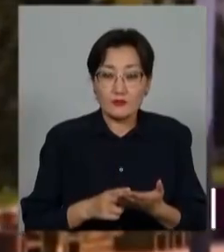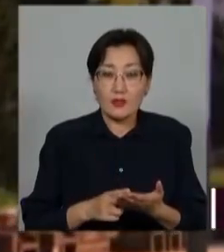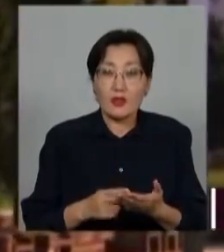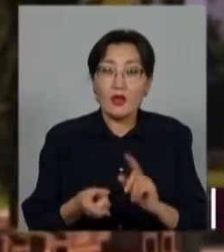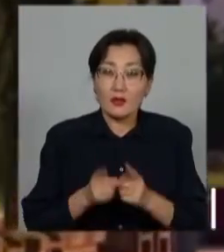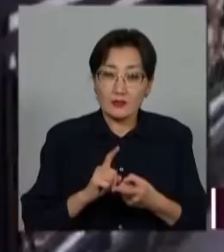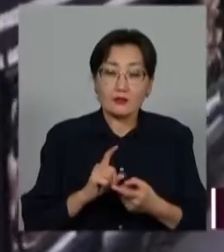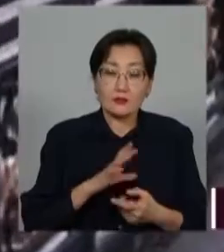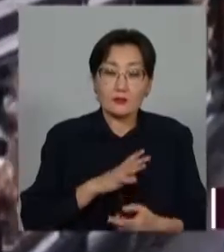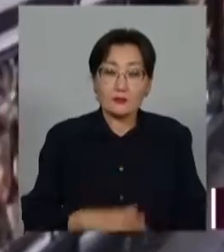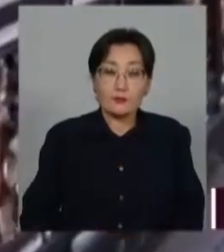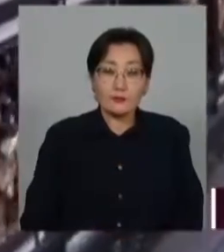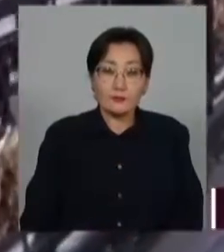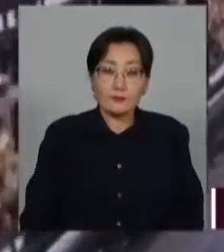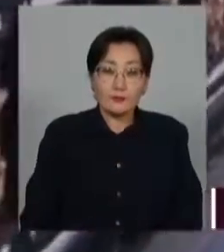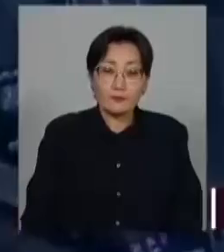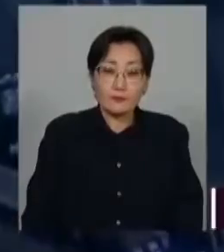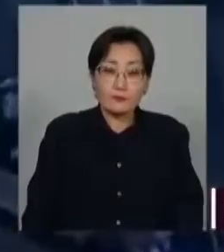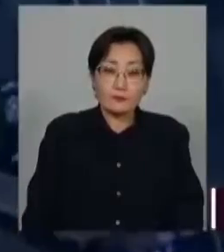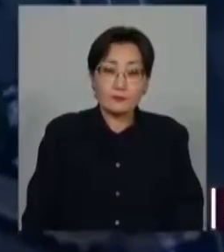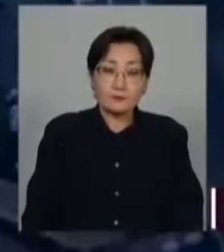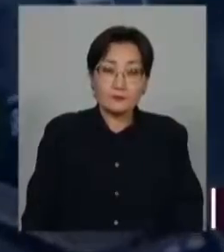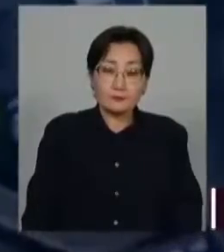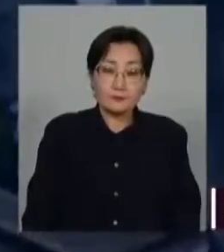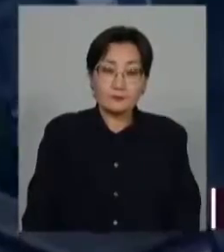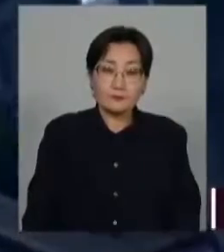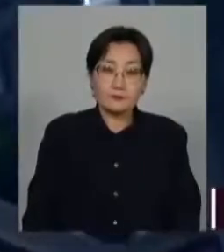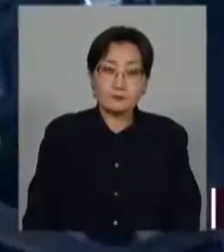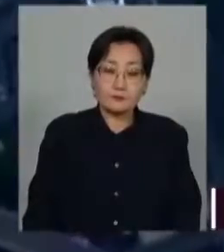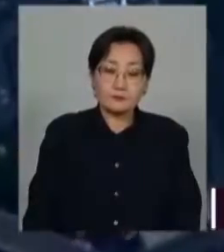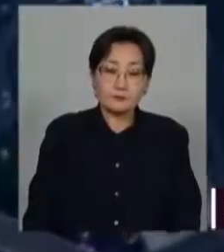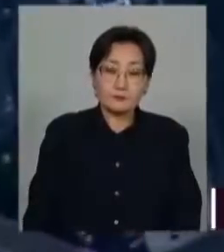темірқазығына айналды. Қайрат Советбекұлы, Наскен Еркін, Мадина Оқас, Алматы телеарнасы.